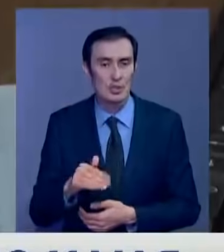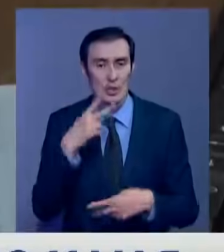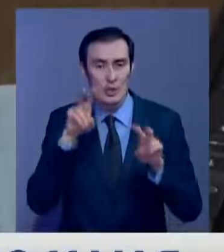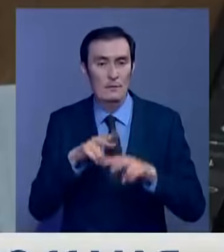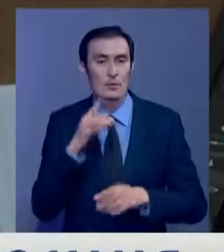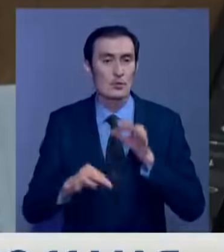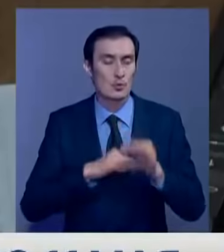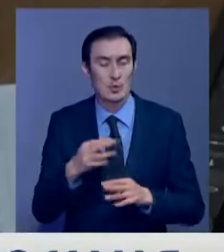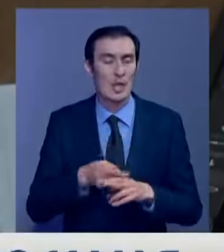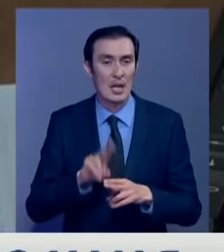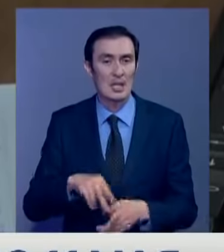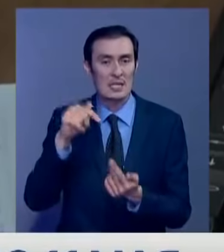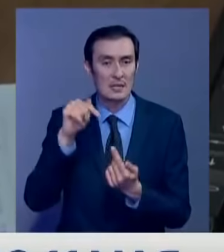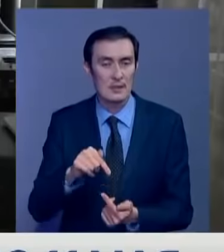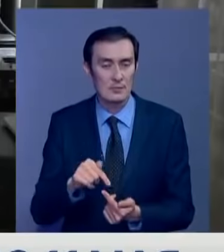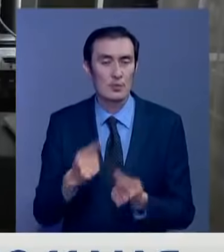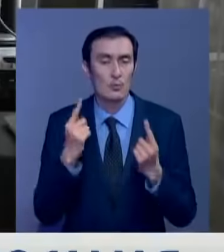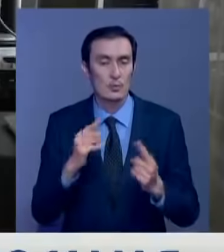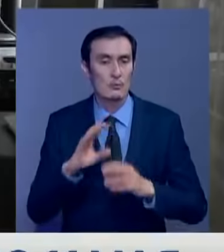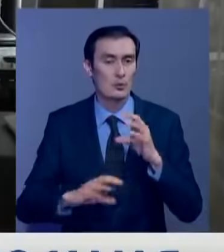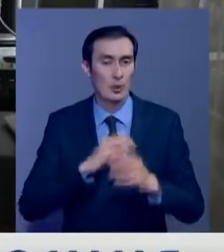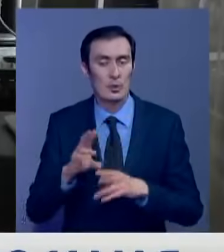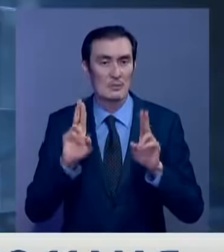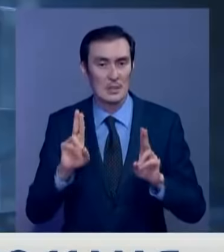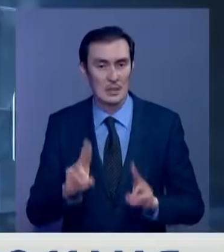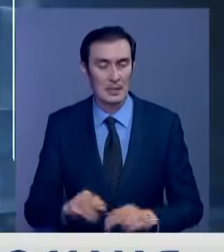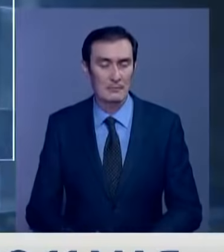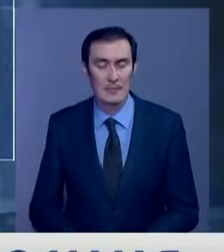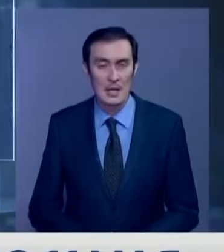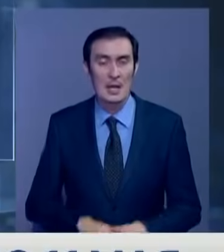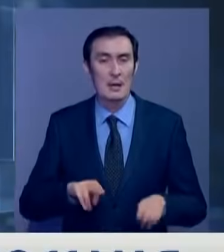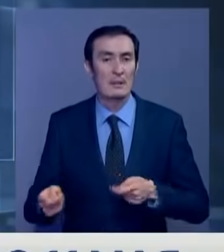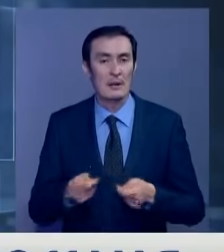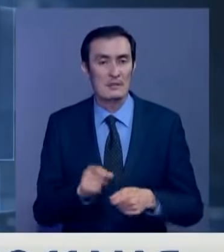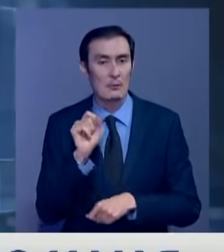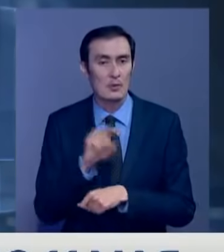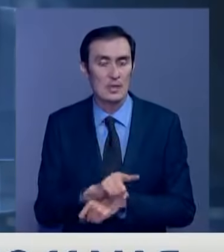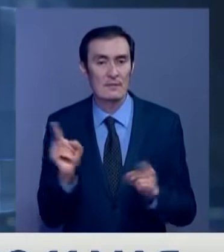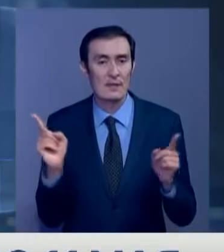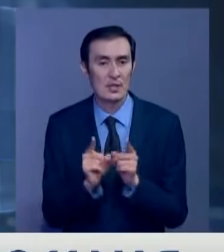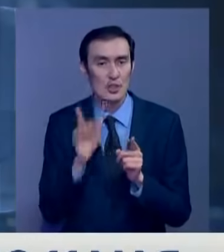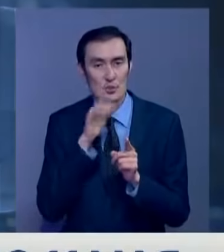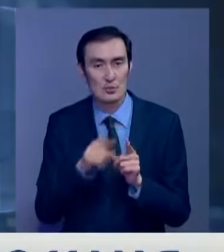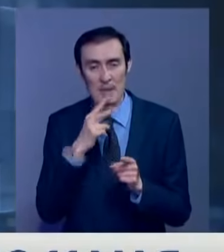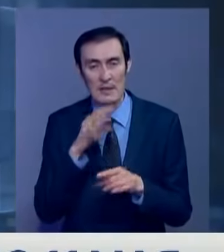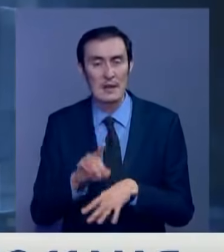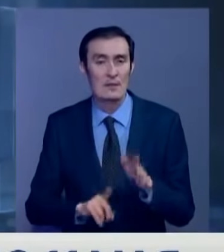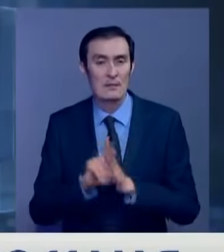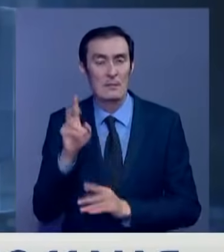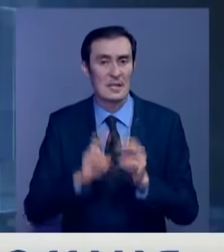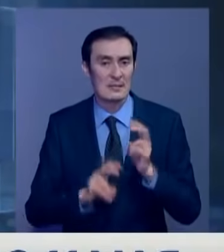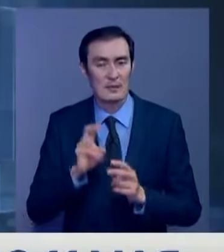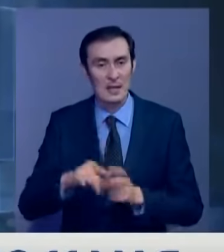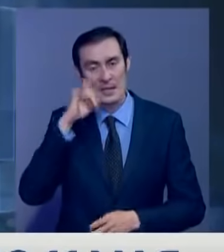исследований в сутки. Это соответствует ведущим международным стандартам. Правительству поручается в кратчайшие сроки вывести